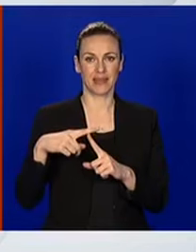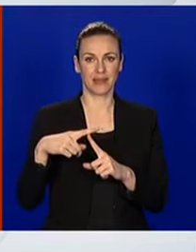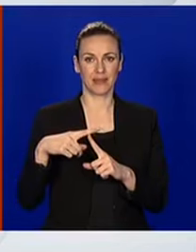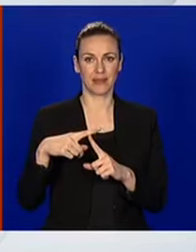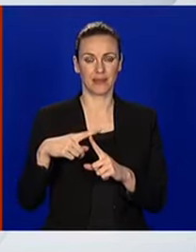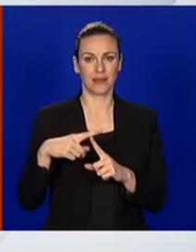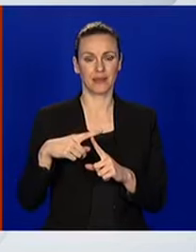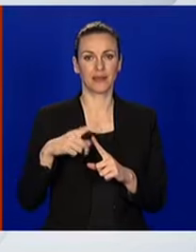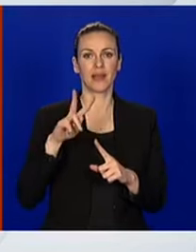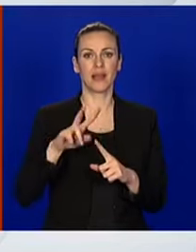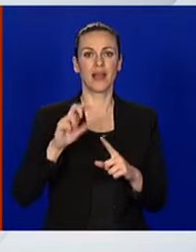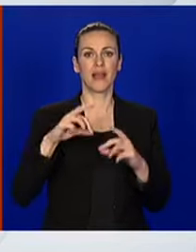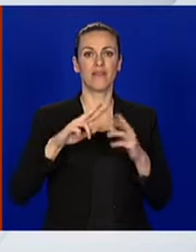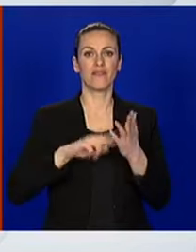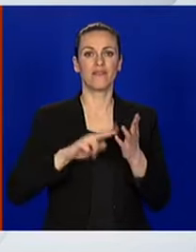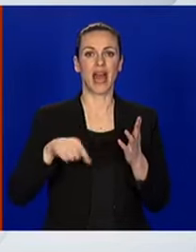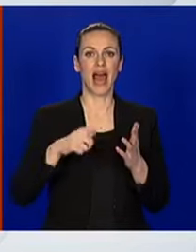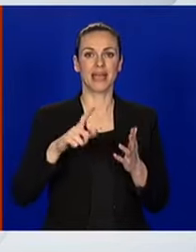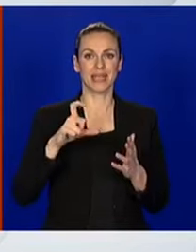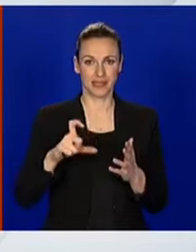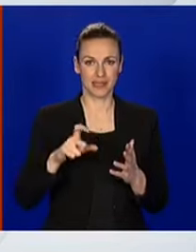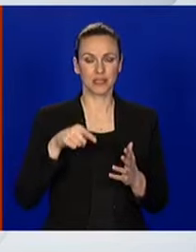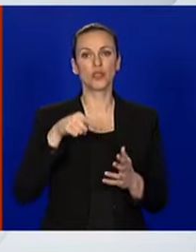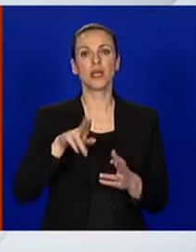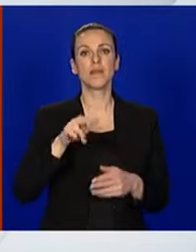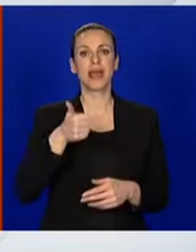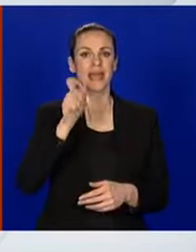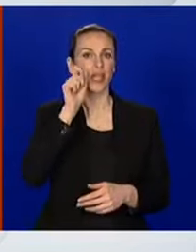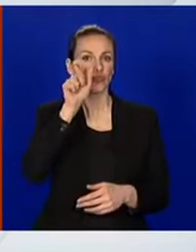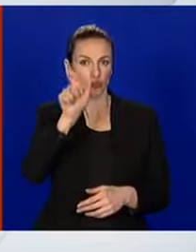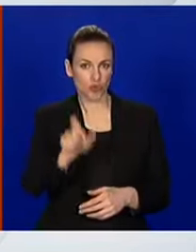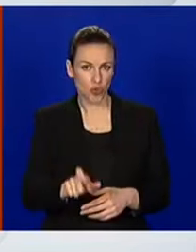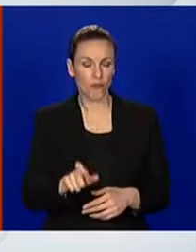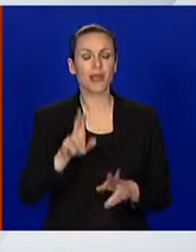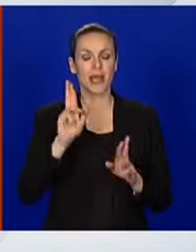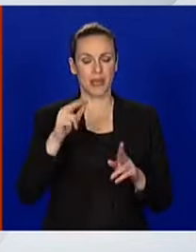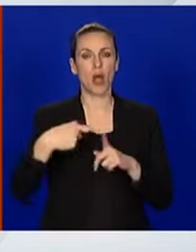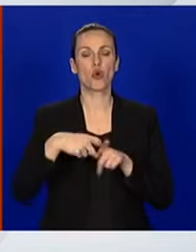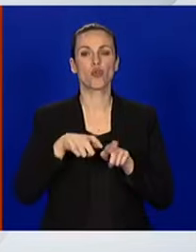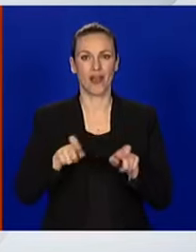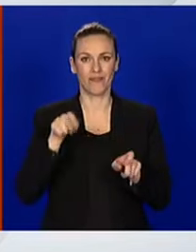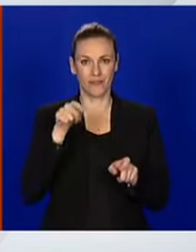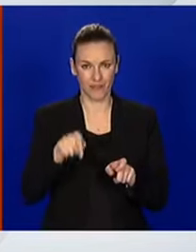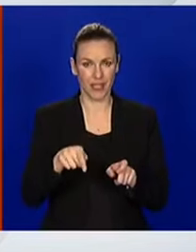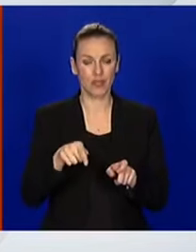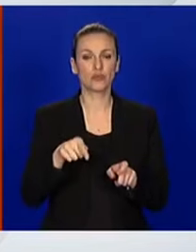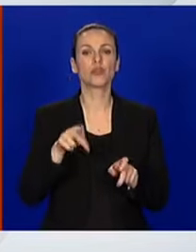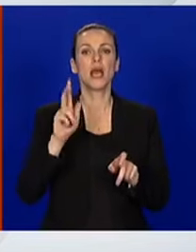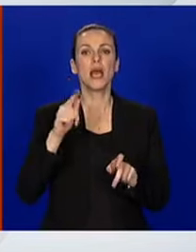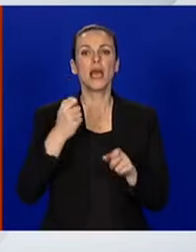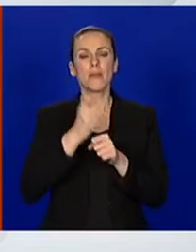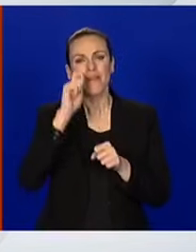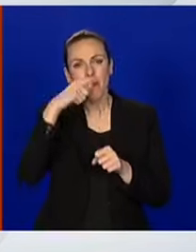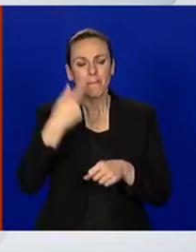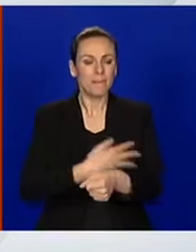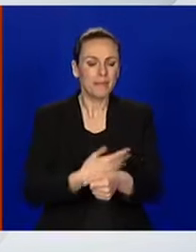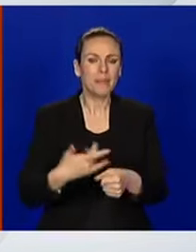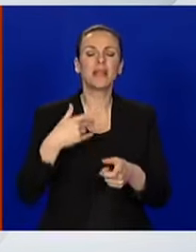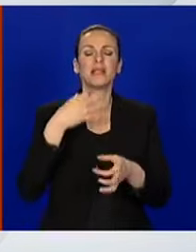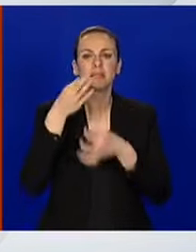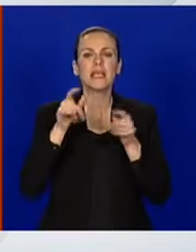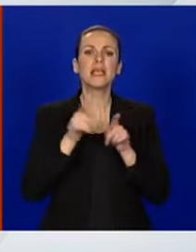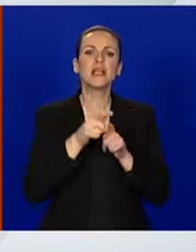Seget Vranjic, gdje imamo jednog štićenika pozitivnog. Uzimaju se brisevi, profilira se i osoblje